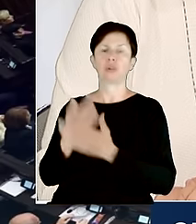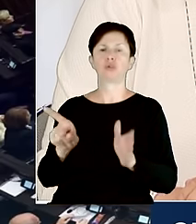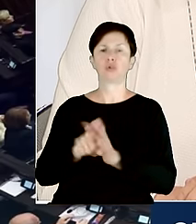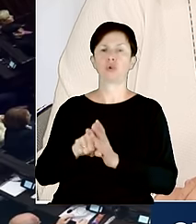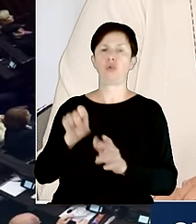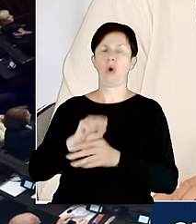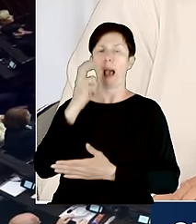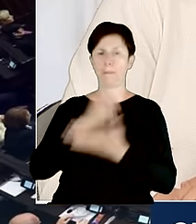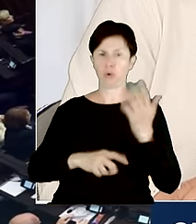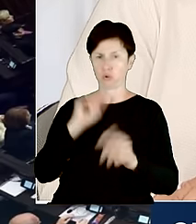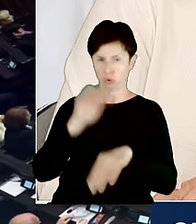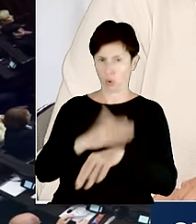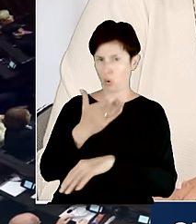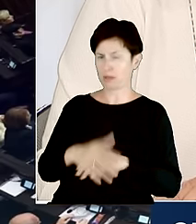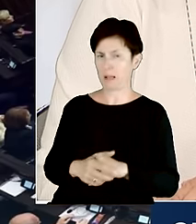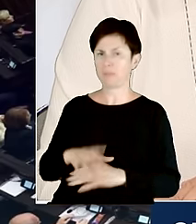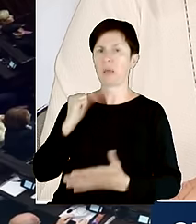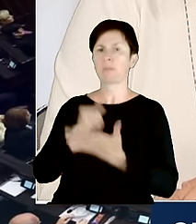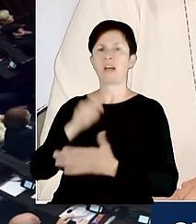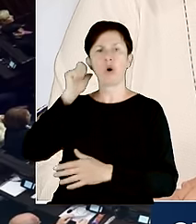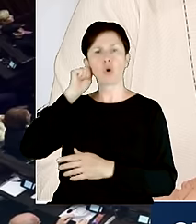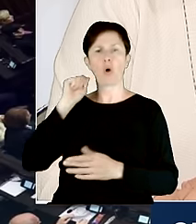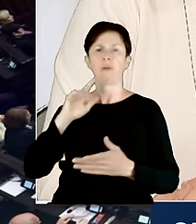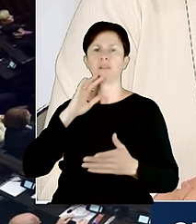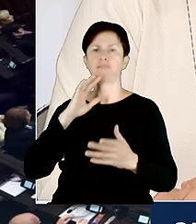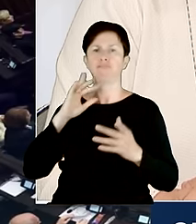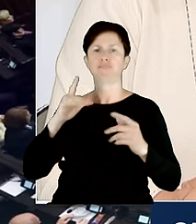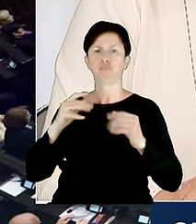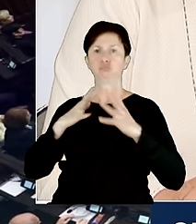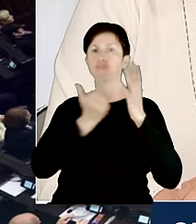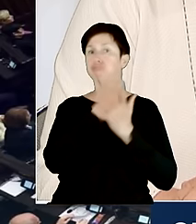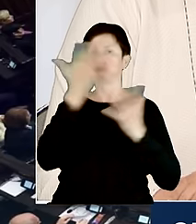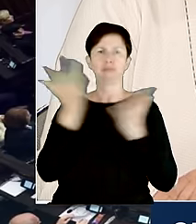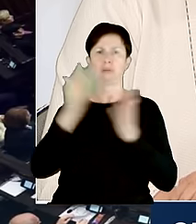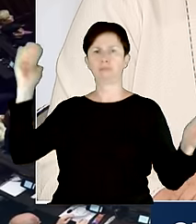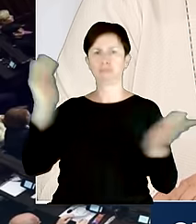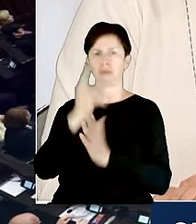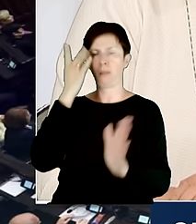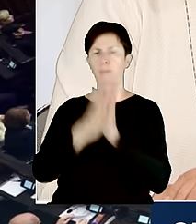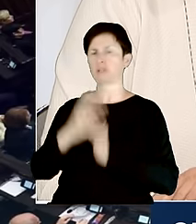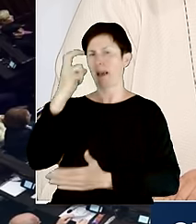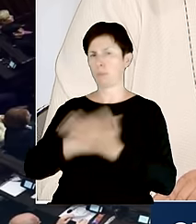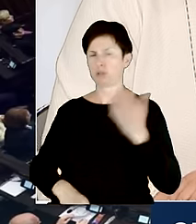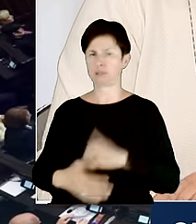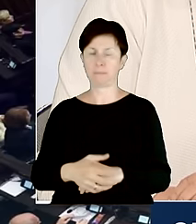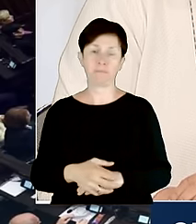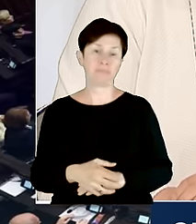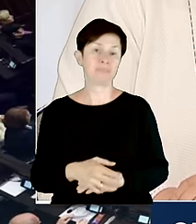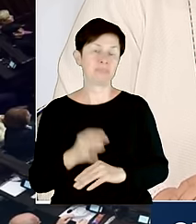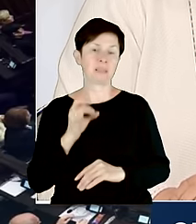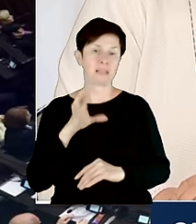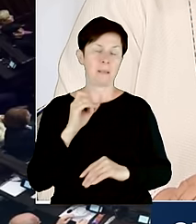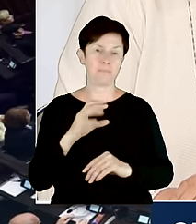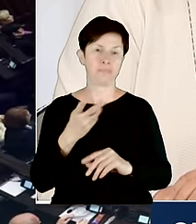się z tym zgodzi, że te prawa kobiet zostały spłaszczone? Oczywiście, to nie jest tylko stanowisko przedstawicielek, niektórych